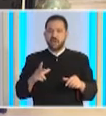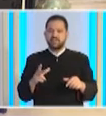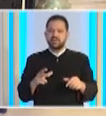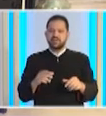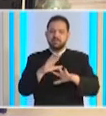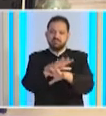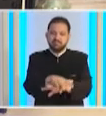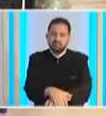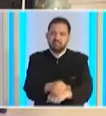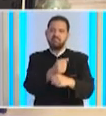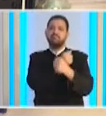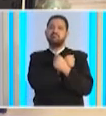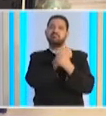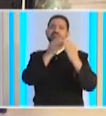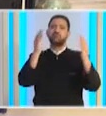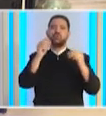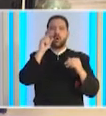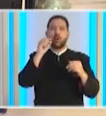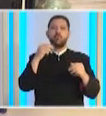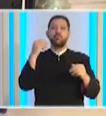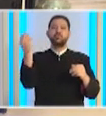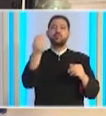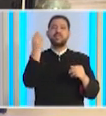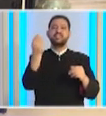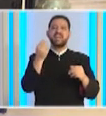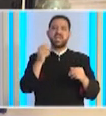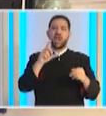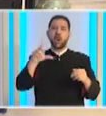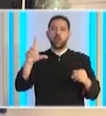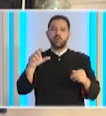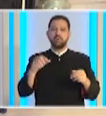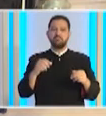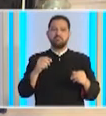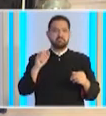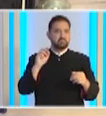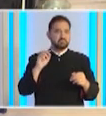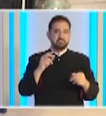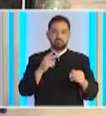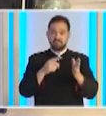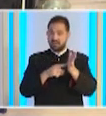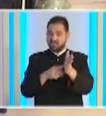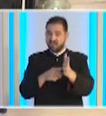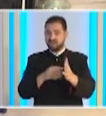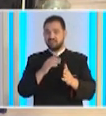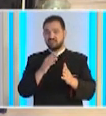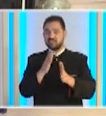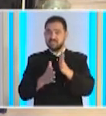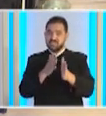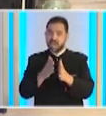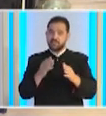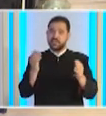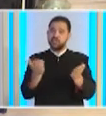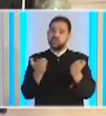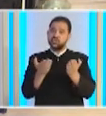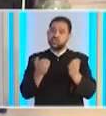înseamnă mântuirea omului și îndumnezeirea lui. Ei aud la strană, la slujbele noastre, citindu-se în cărțile de cult,